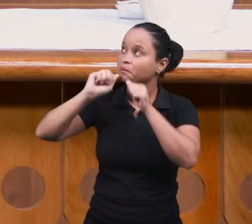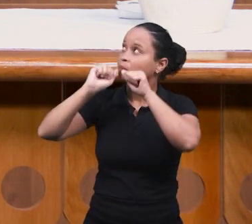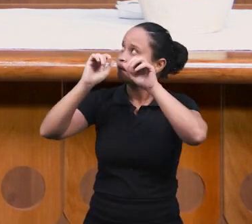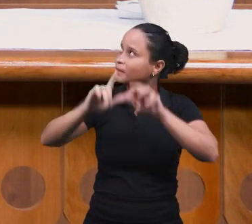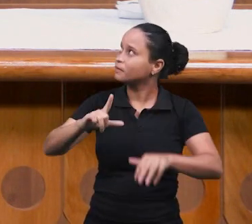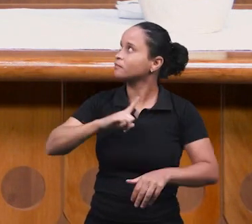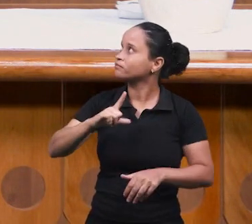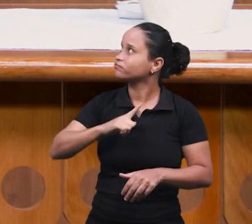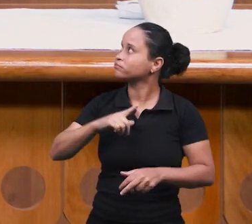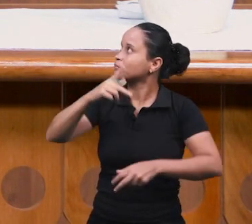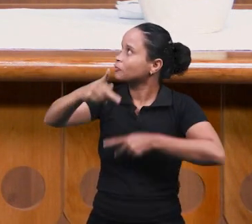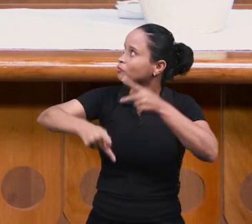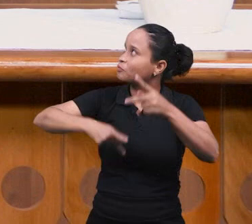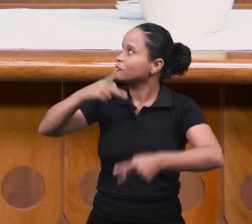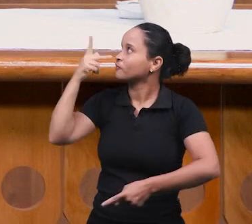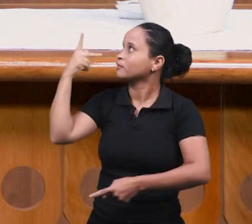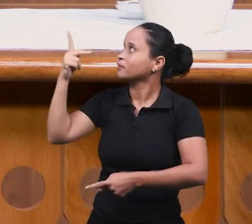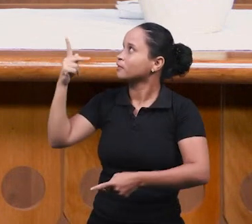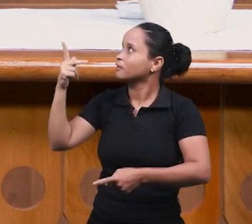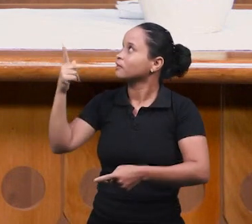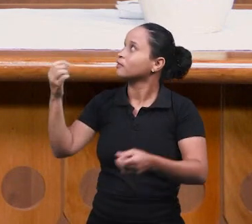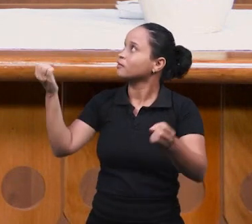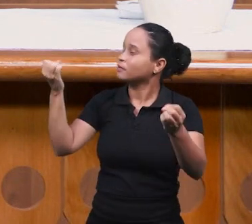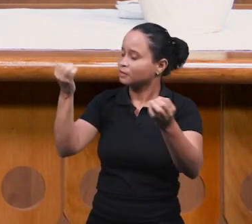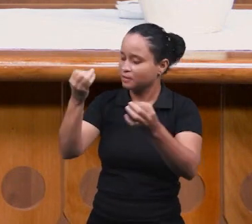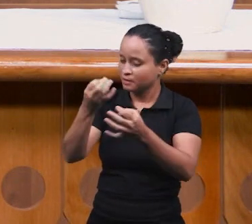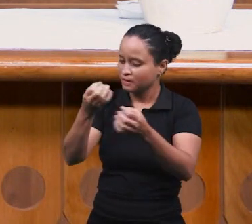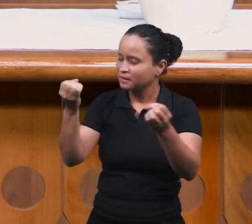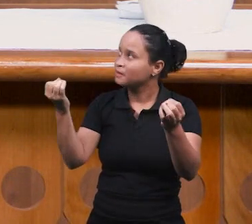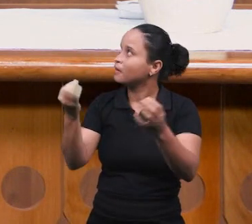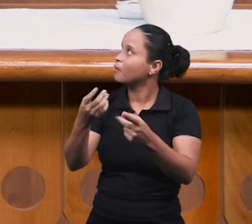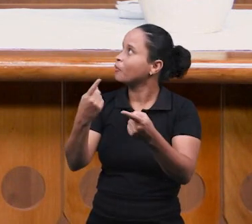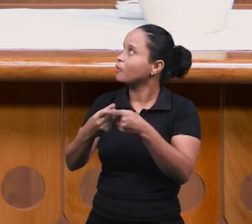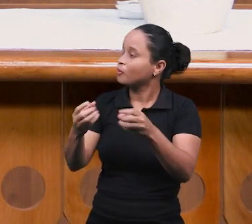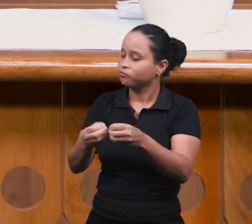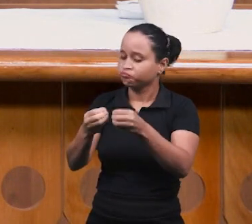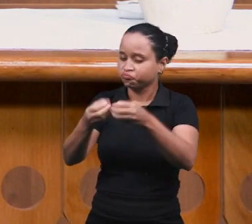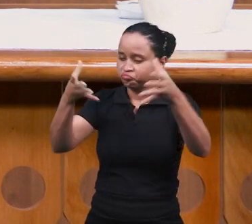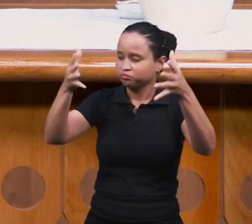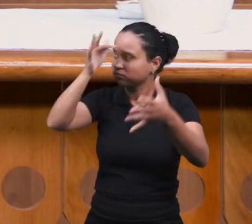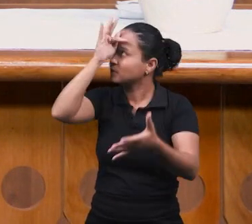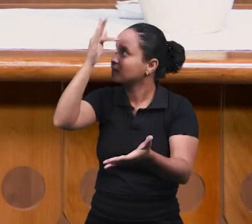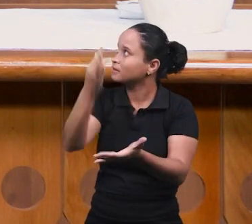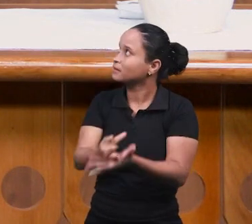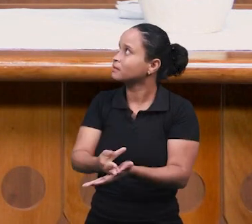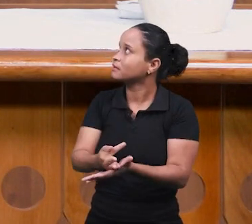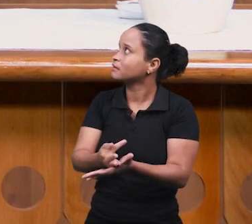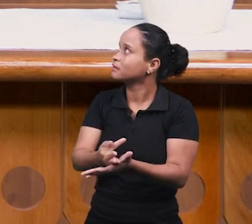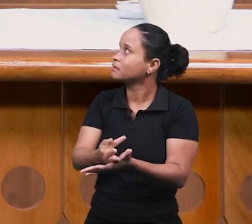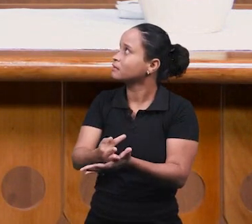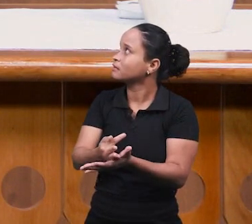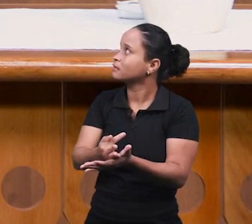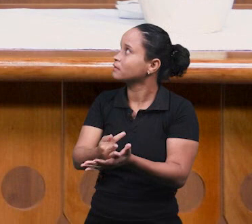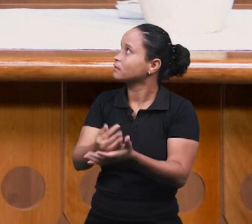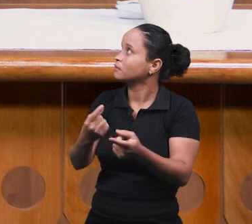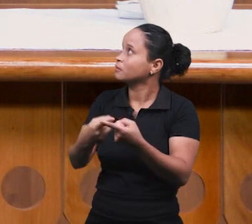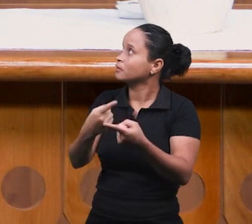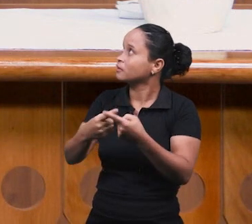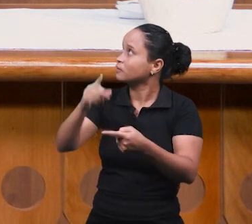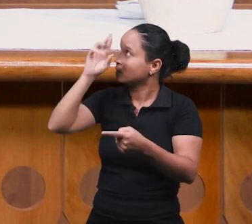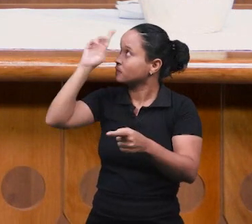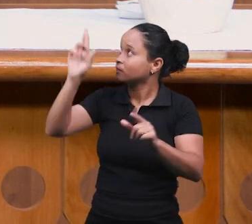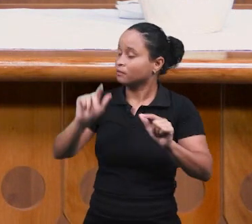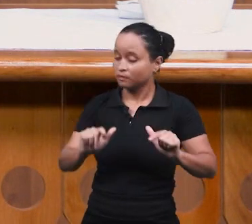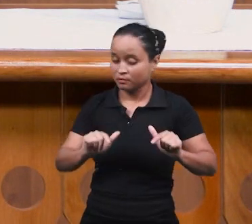peuple. Nous te glorifions pour le miracle de la foi, ce que tu as opéré